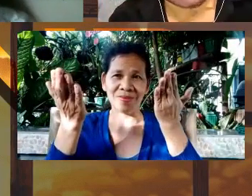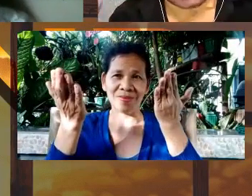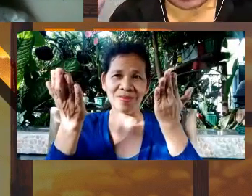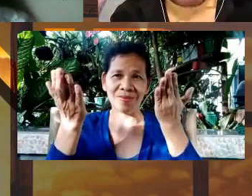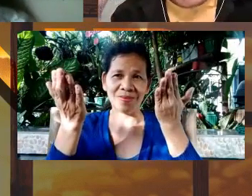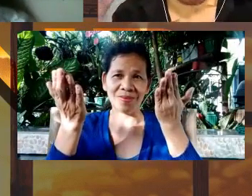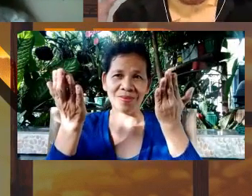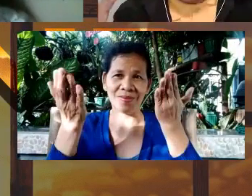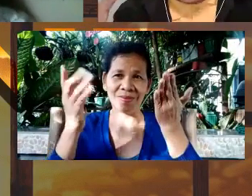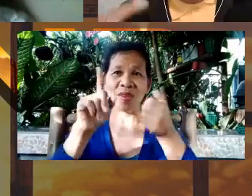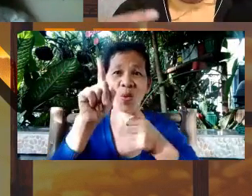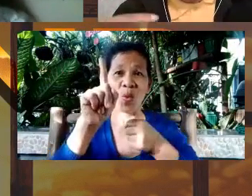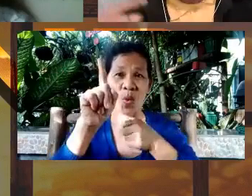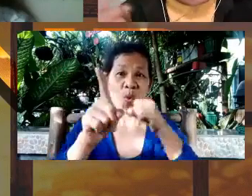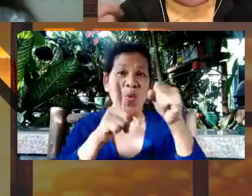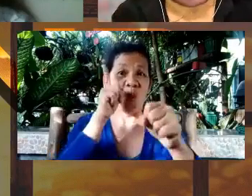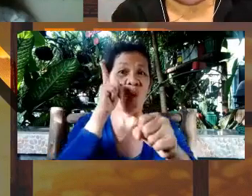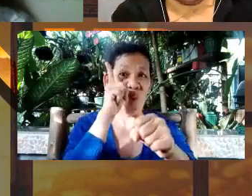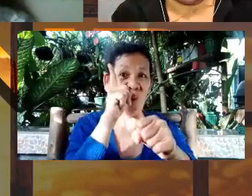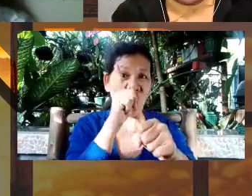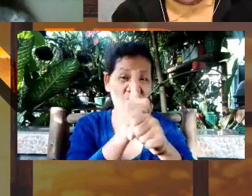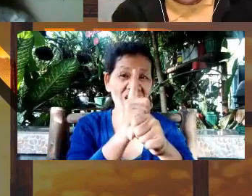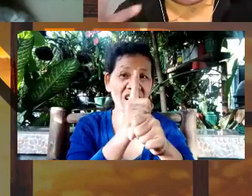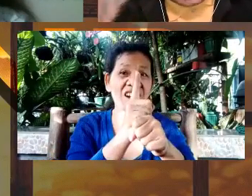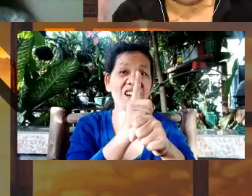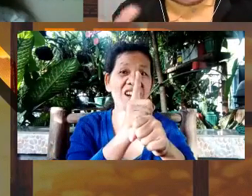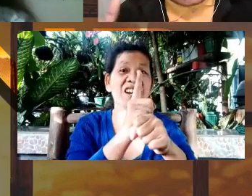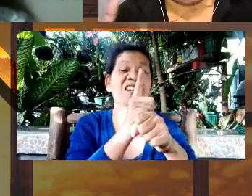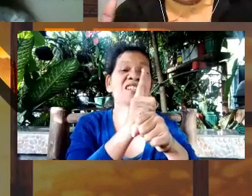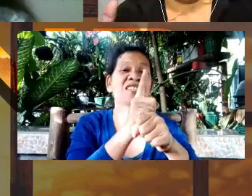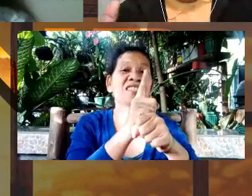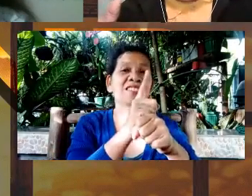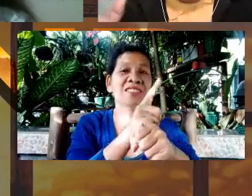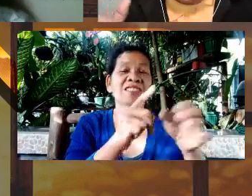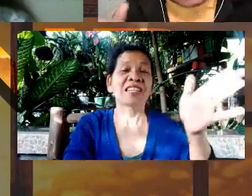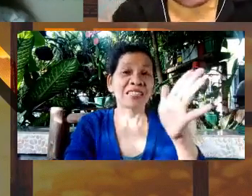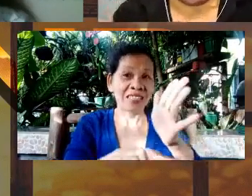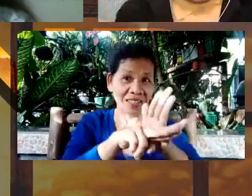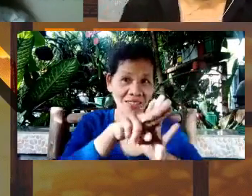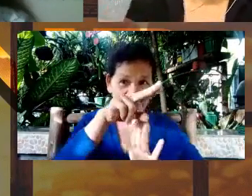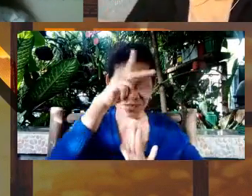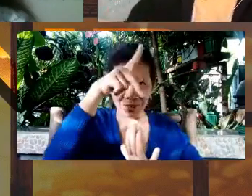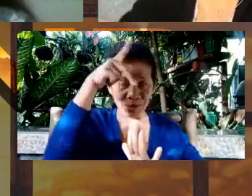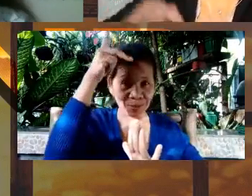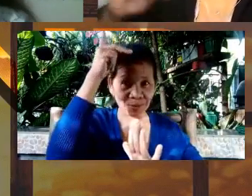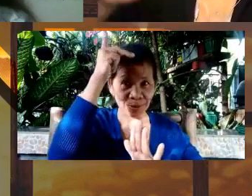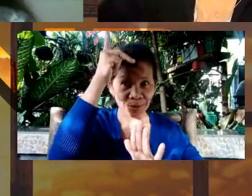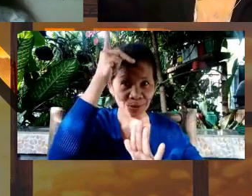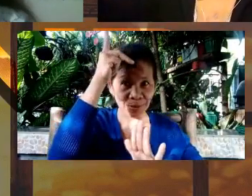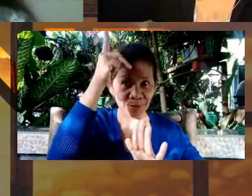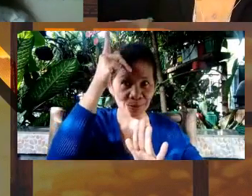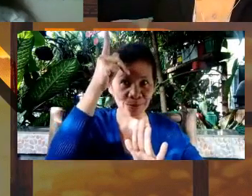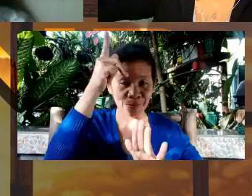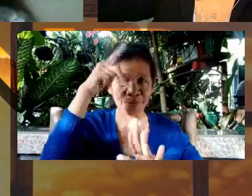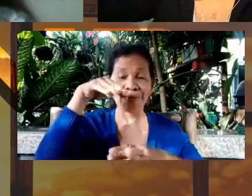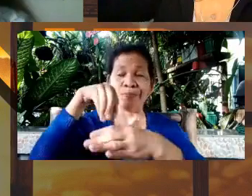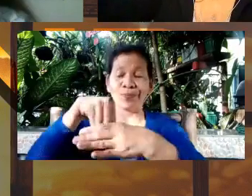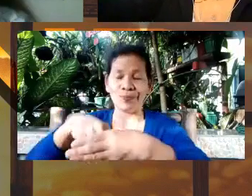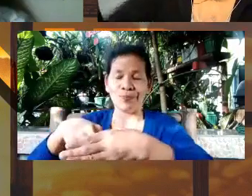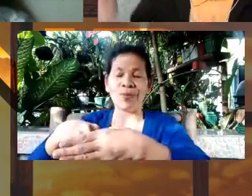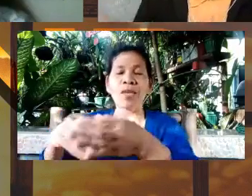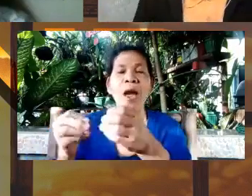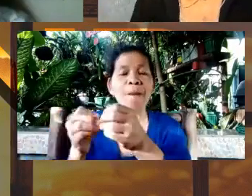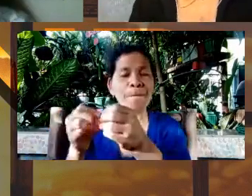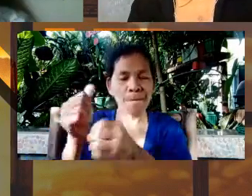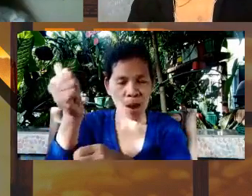minsan isang tayo napasok ang dakilang ang saserdote doon sa